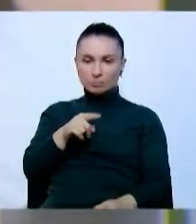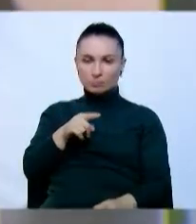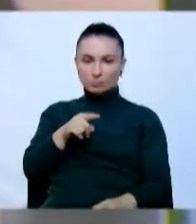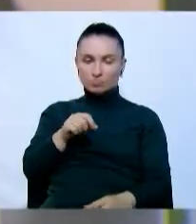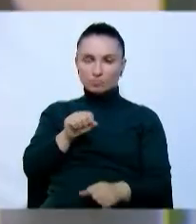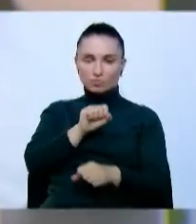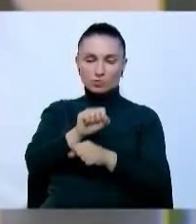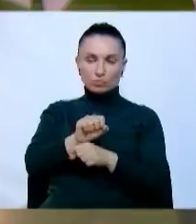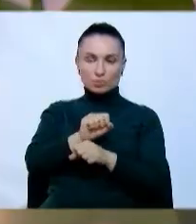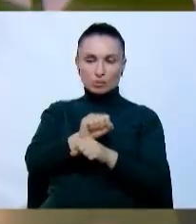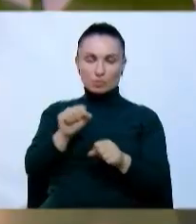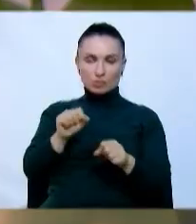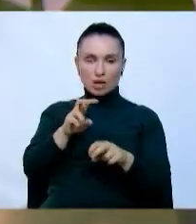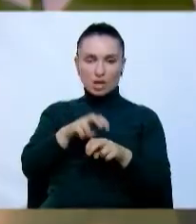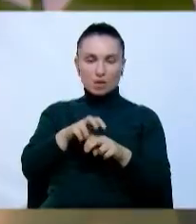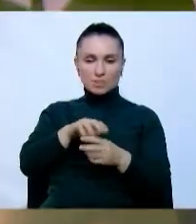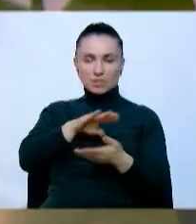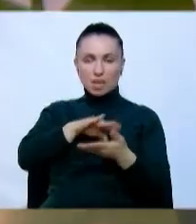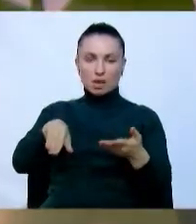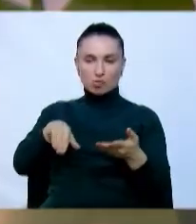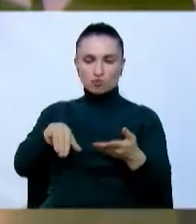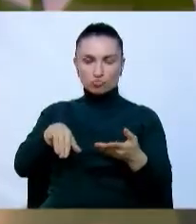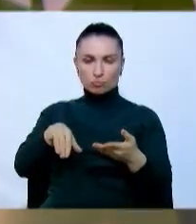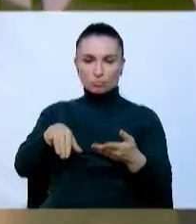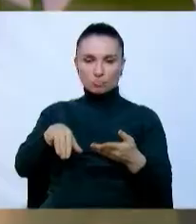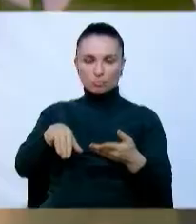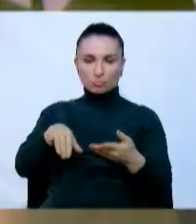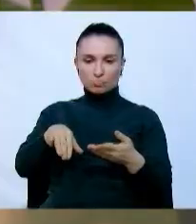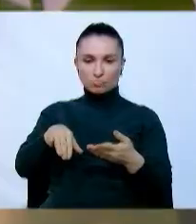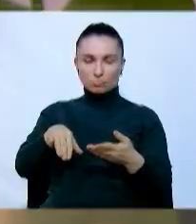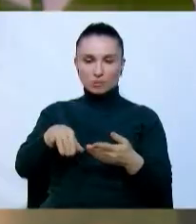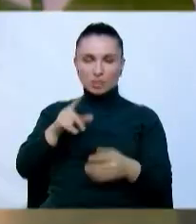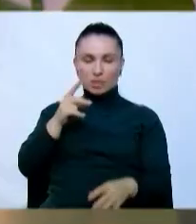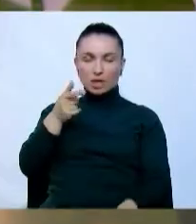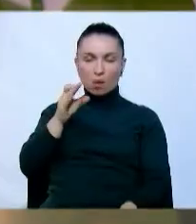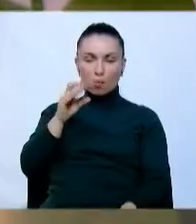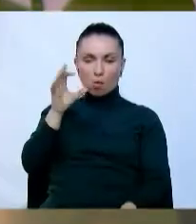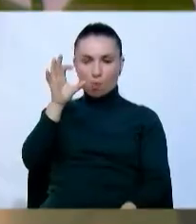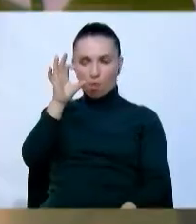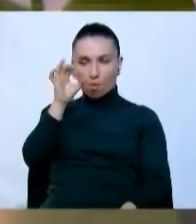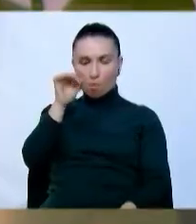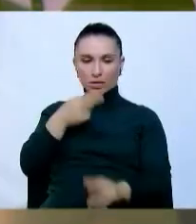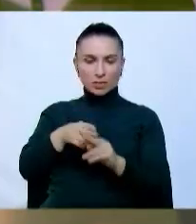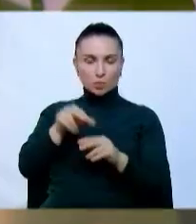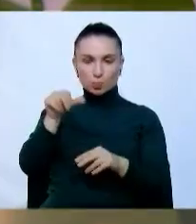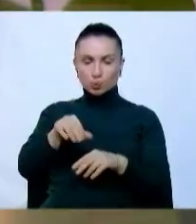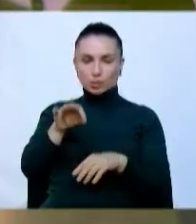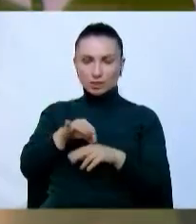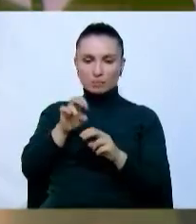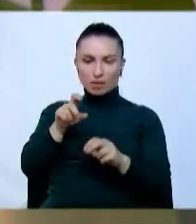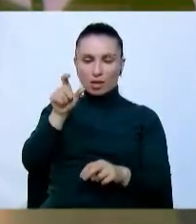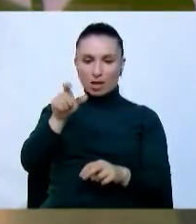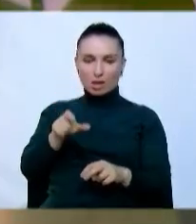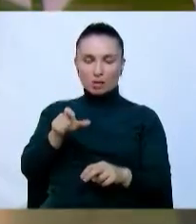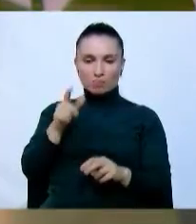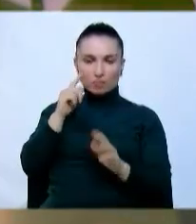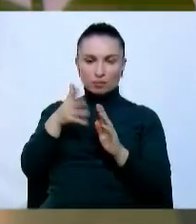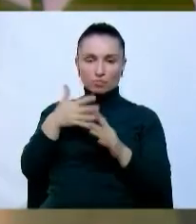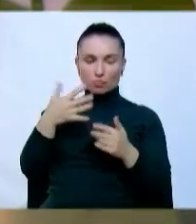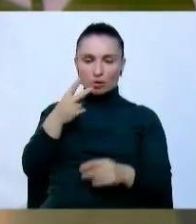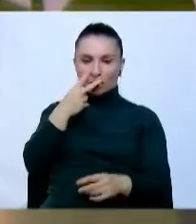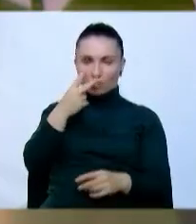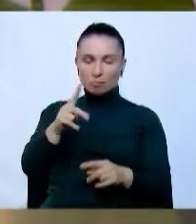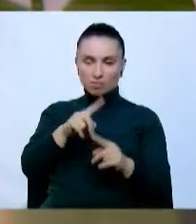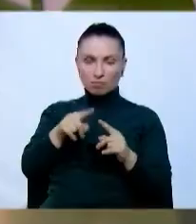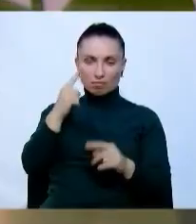არავითარ შემთხვევაში არ შეიძლება ექიმის გარეშე, არავითარ შემთხვევაში, იმიტომ რომ გლაუკომა გახლავთ საკმაოდ ვერაგი დაავადება, როდესაც ადამიანი ხვდება, რომ მას უკვე